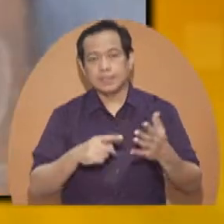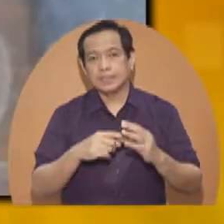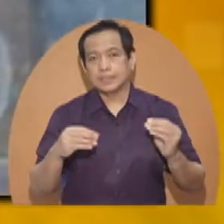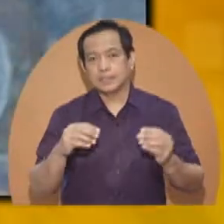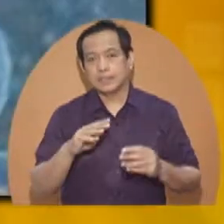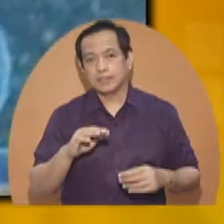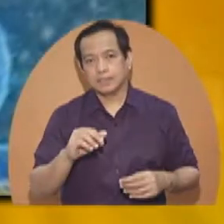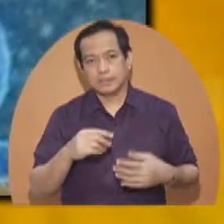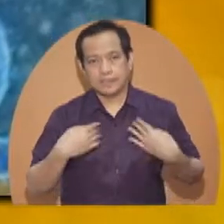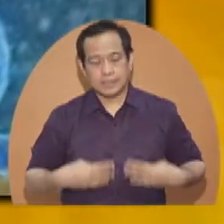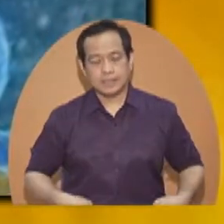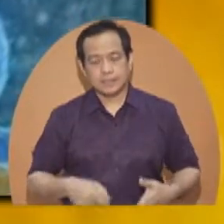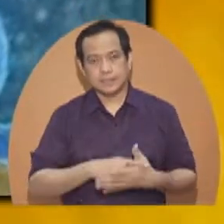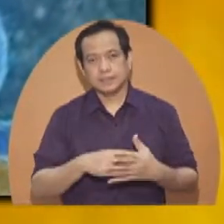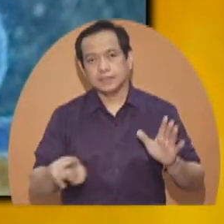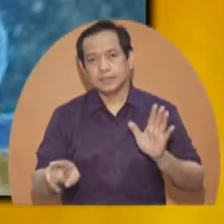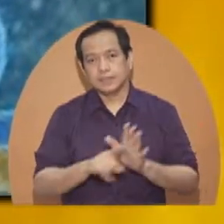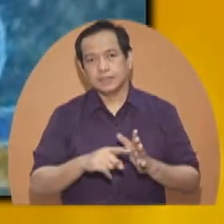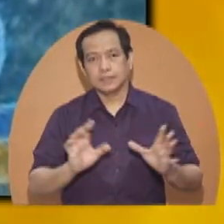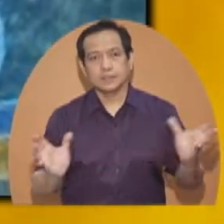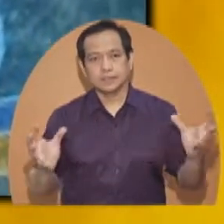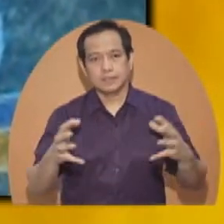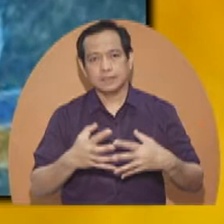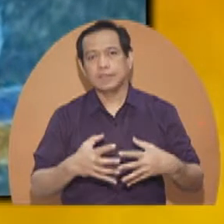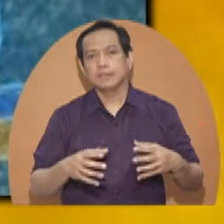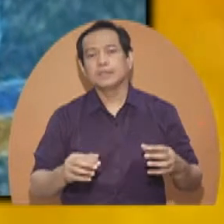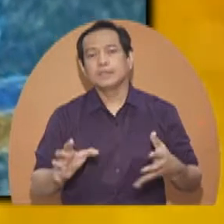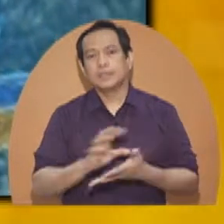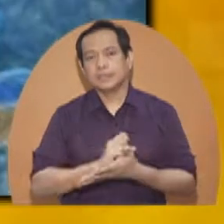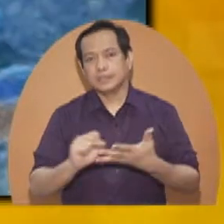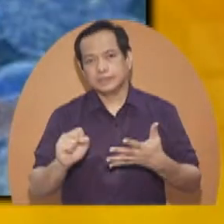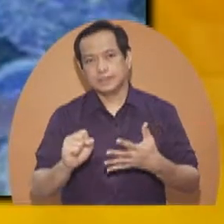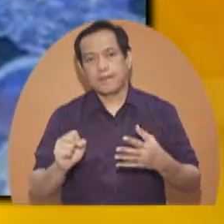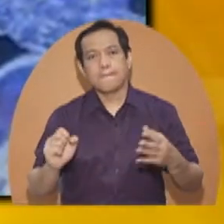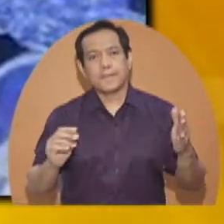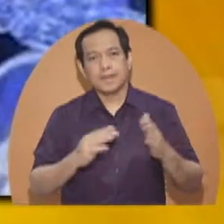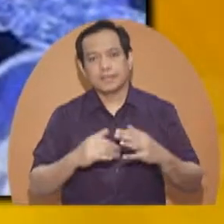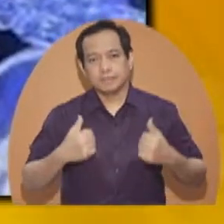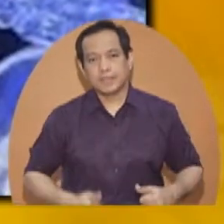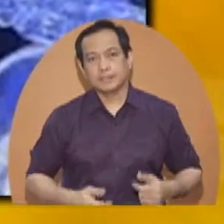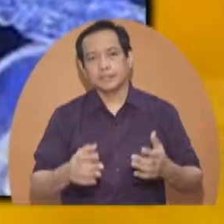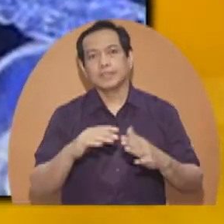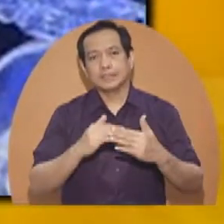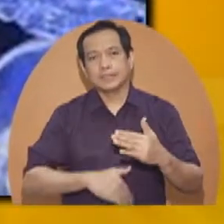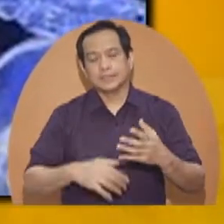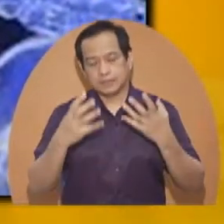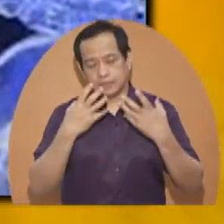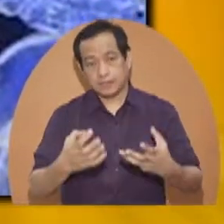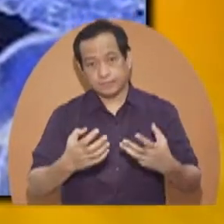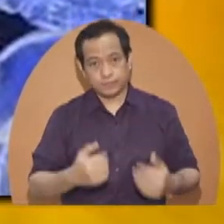antibodies. Pagbawalan ang pagbubuklod ng mga nakapipinsalang antibodies at pagbaba ng